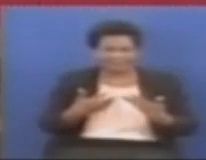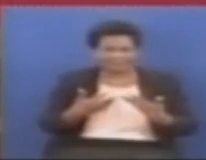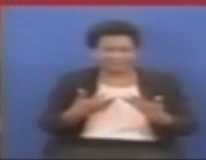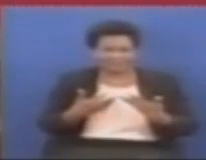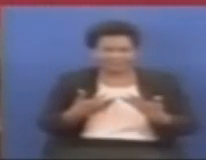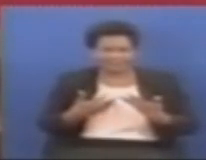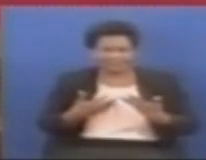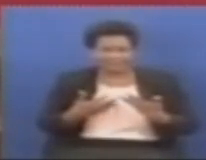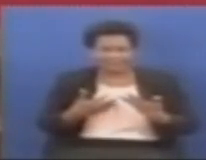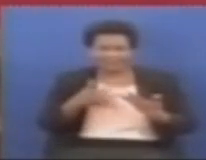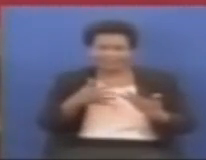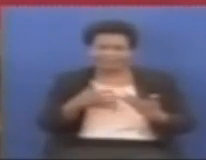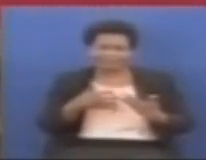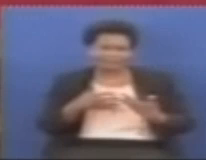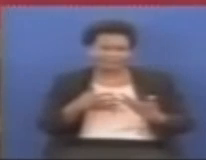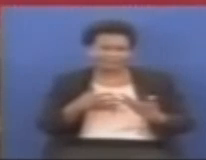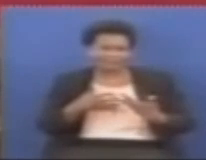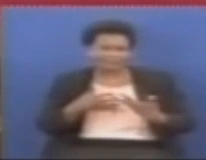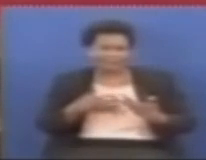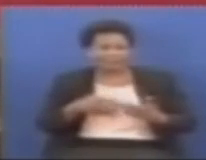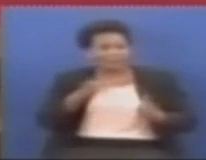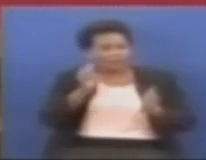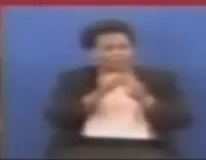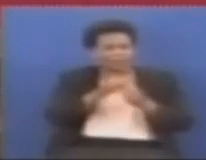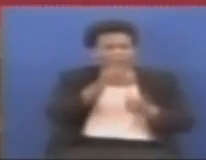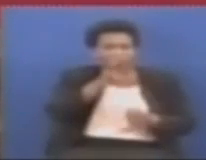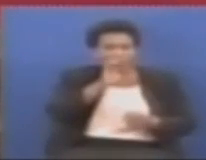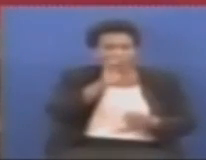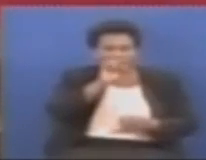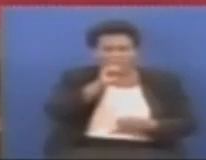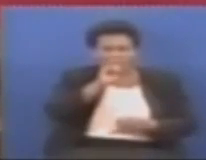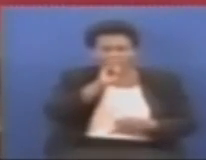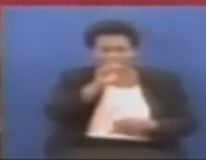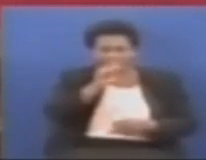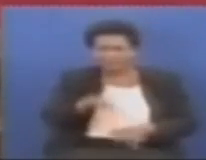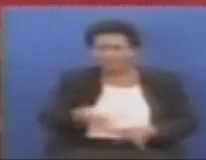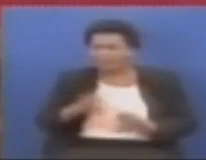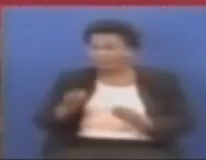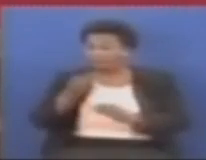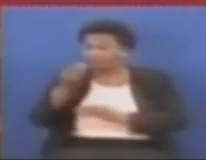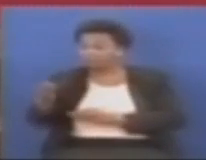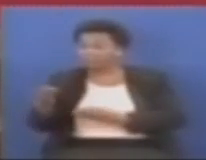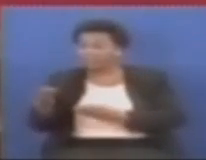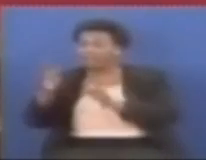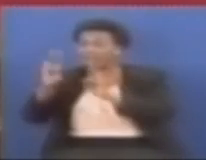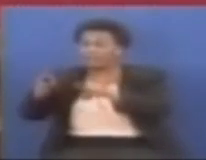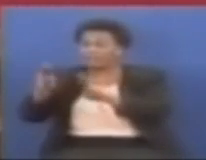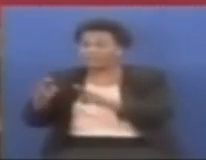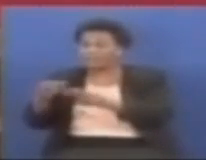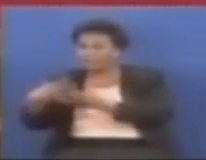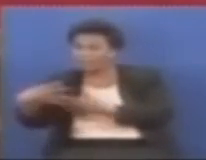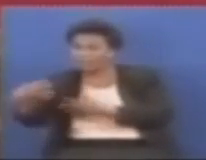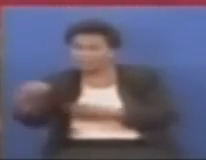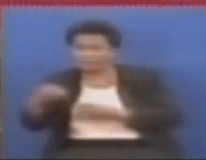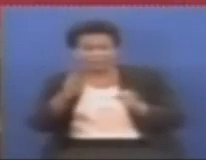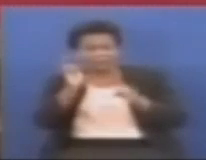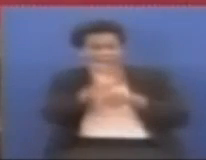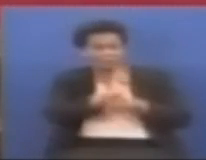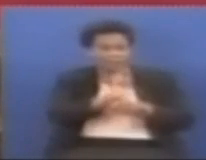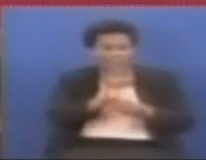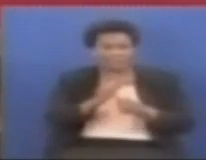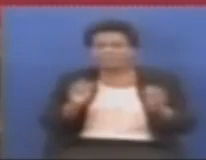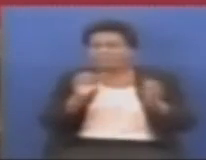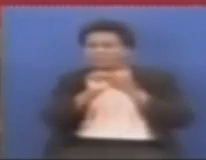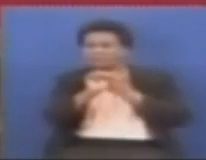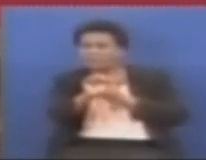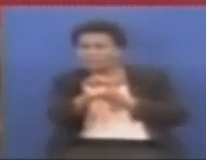na sheria. Swali muhimu sana la Mheshimiwa Silafu Jumbe Maufi. Swali lake linauliza, mgane